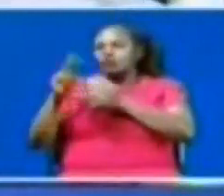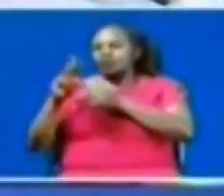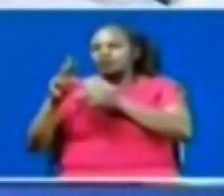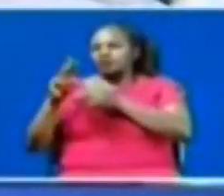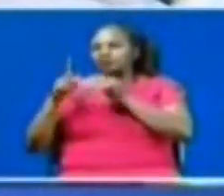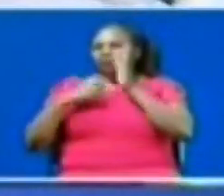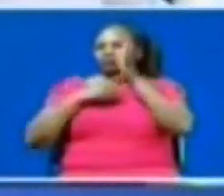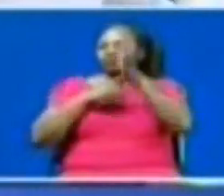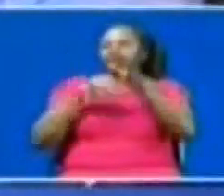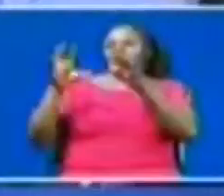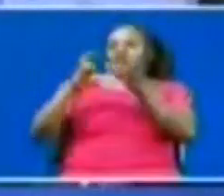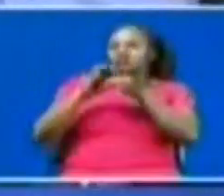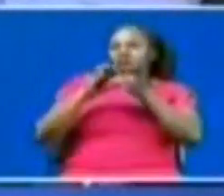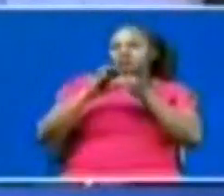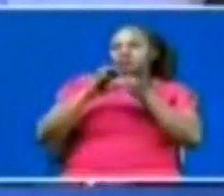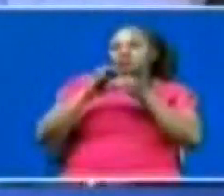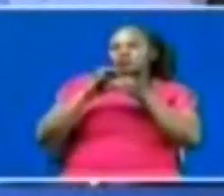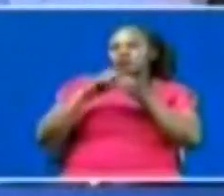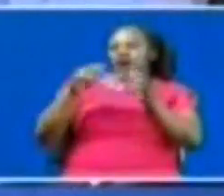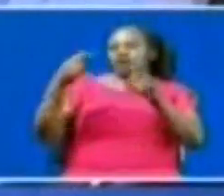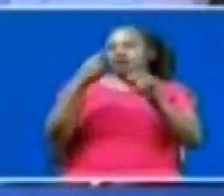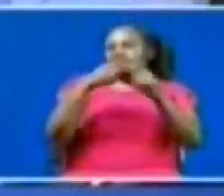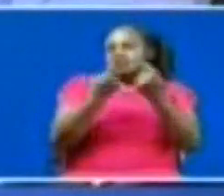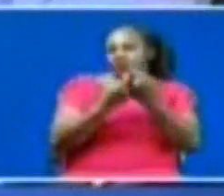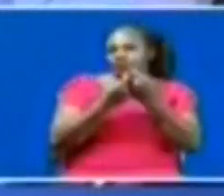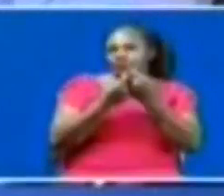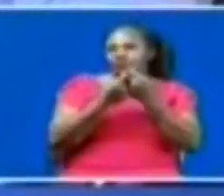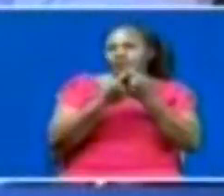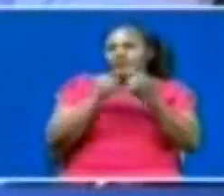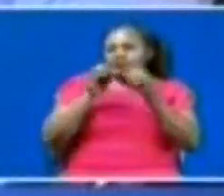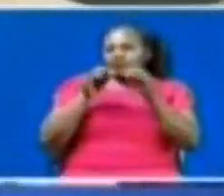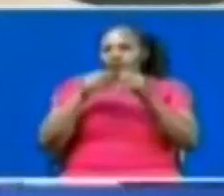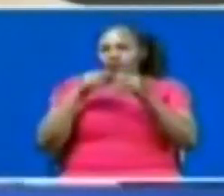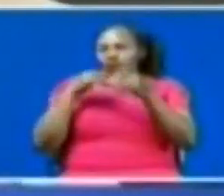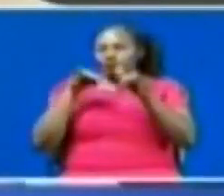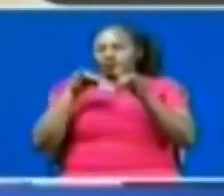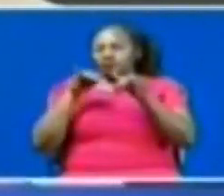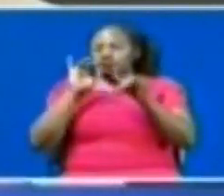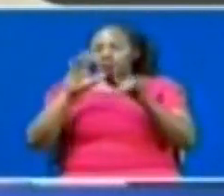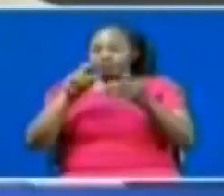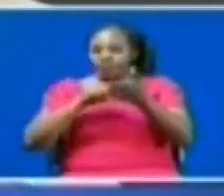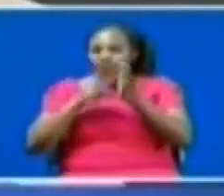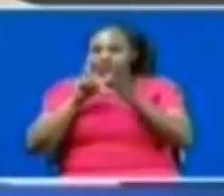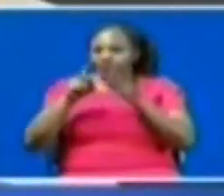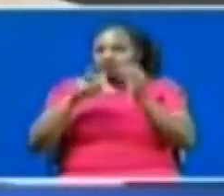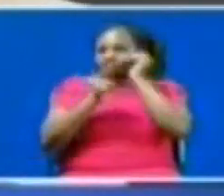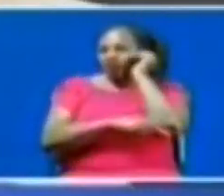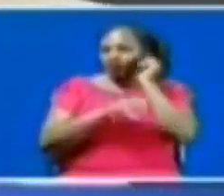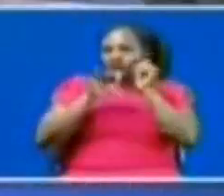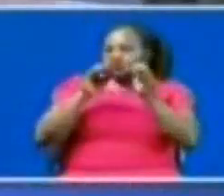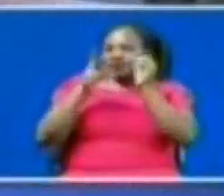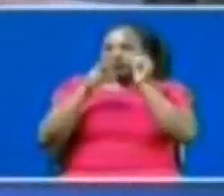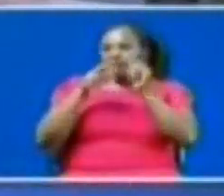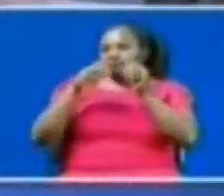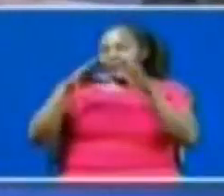ambao wameonyesha nia ya kuunga mkono viongozi kutoka jamii nyingine, wakionywa wasiposita watakiona cha mtema kuni na kuadhibiwa na vyama